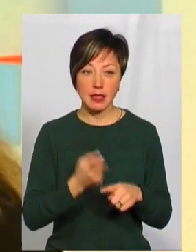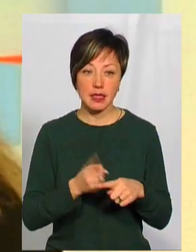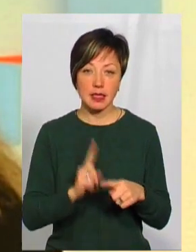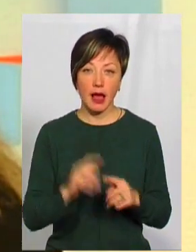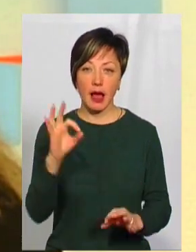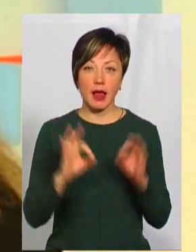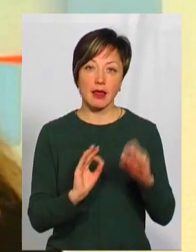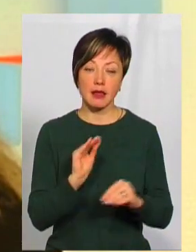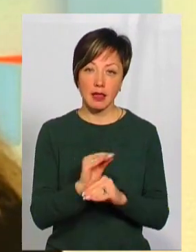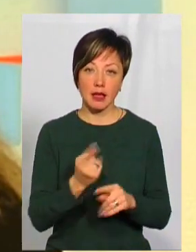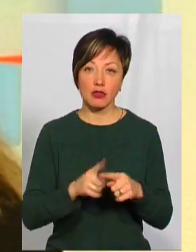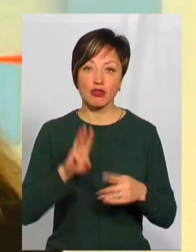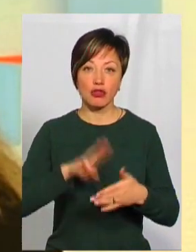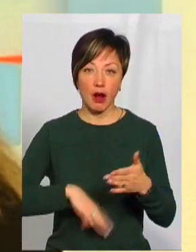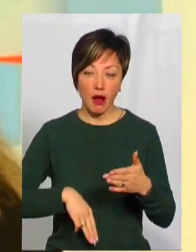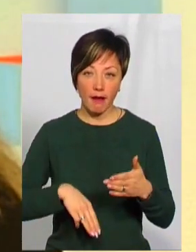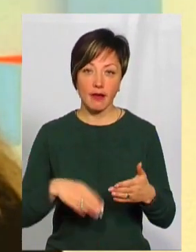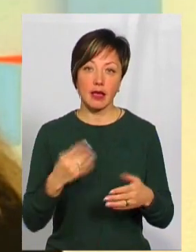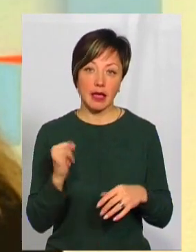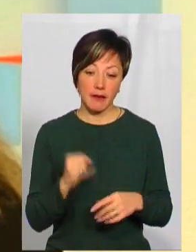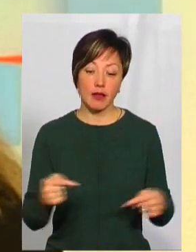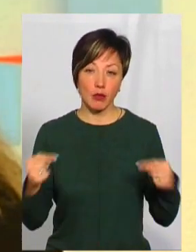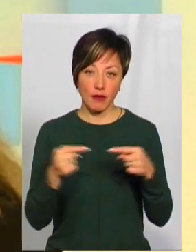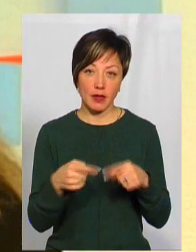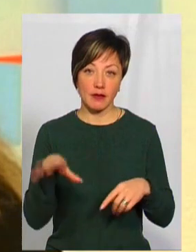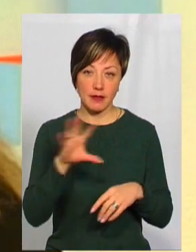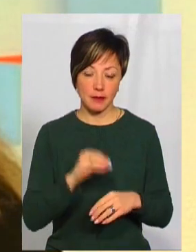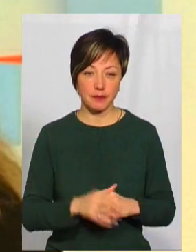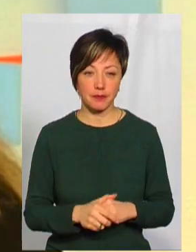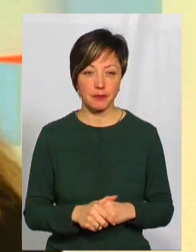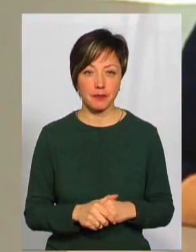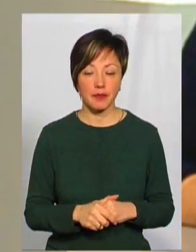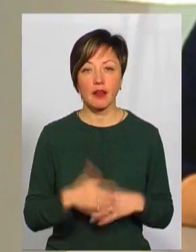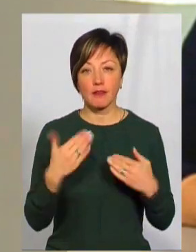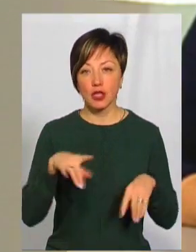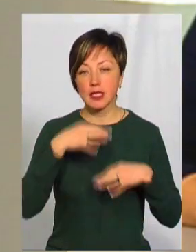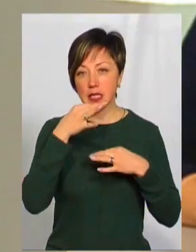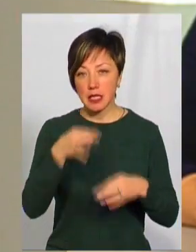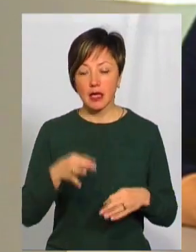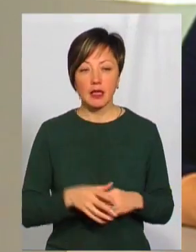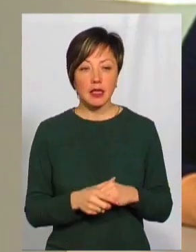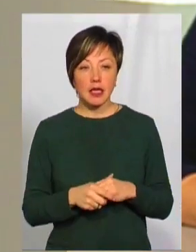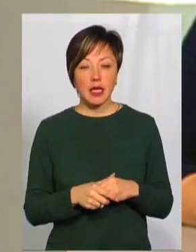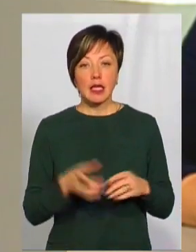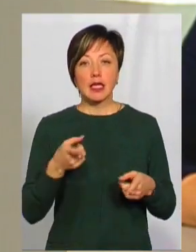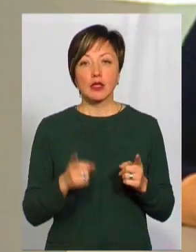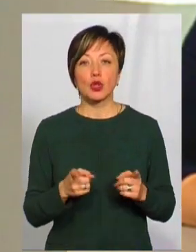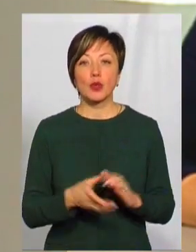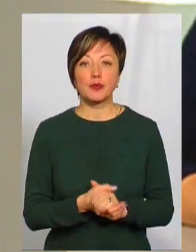– це індексація, це штрафи, ну, так, і відповідне все. Ви про це вже говорили,